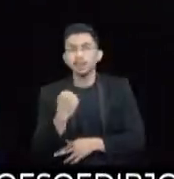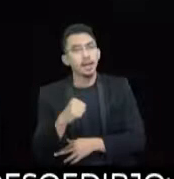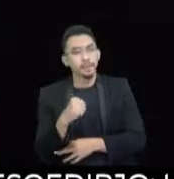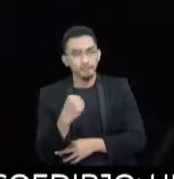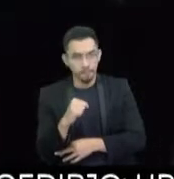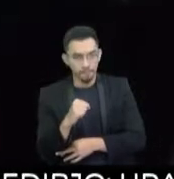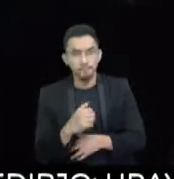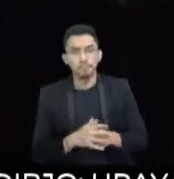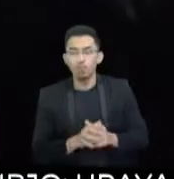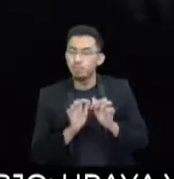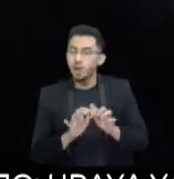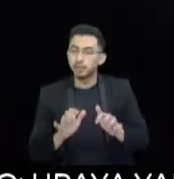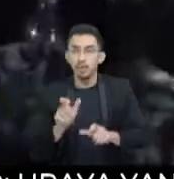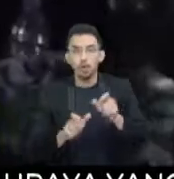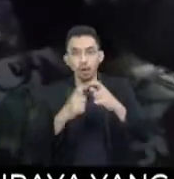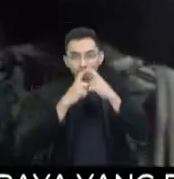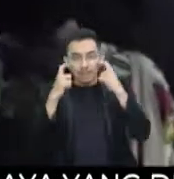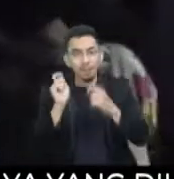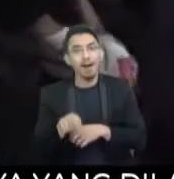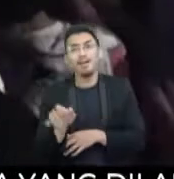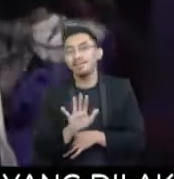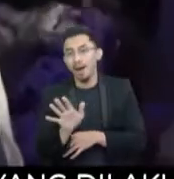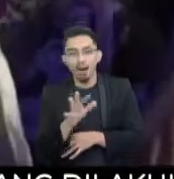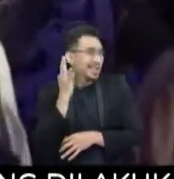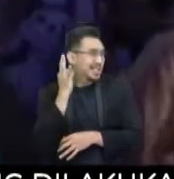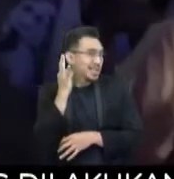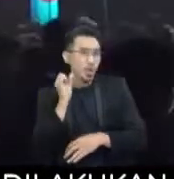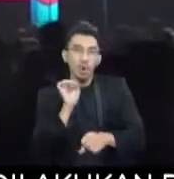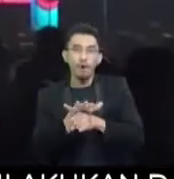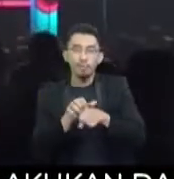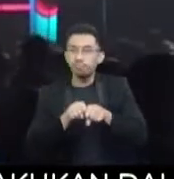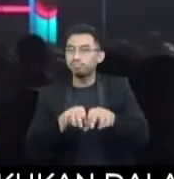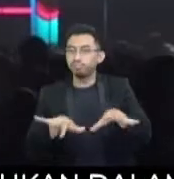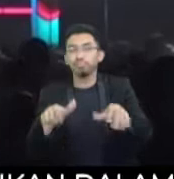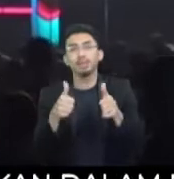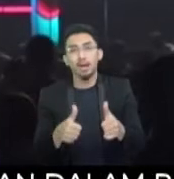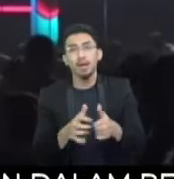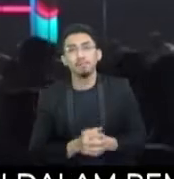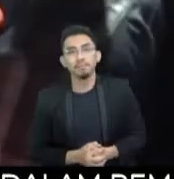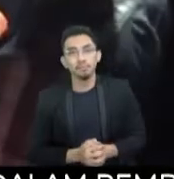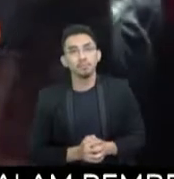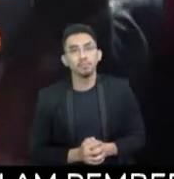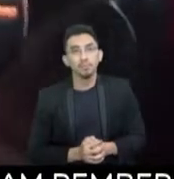tidak menggunakan masker sehingga berpotensi terjadi penularan virus Omicron.